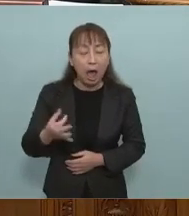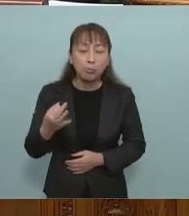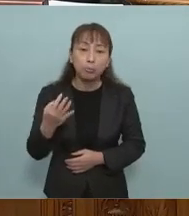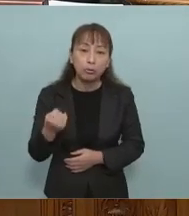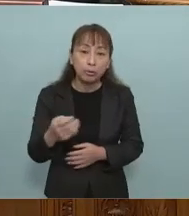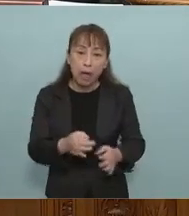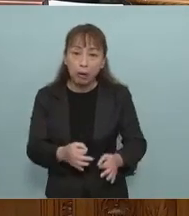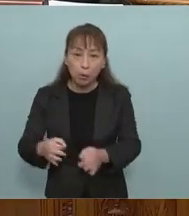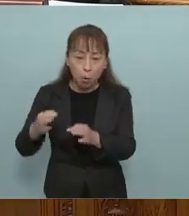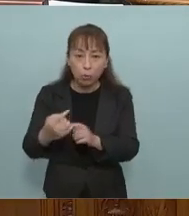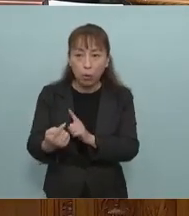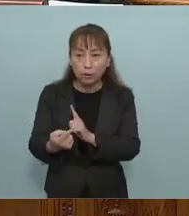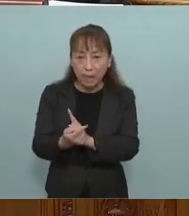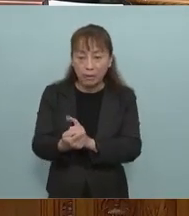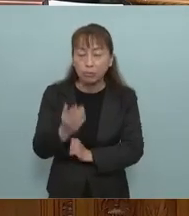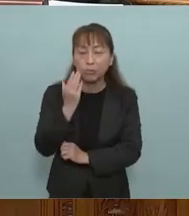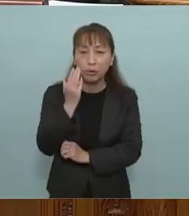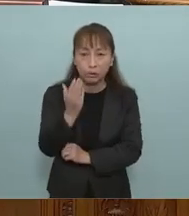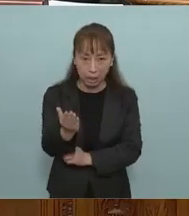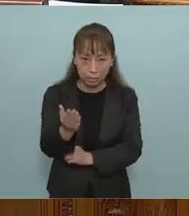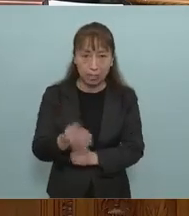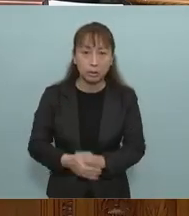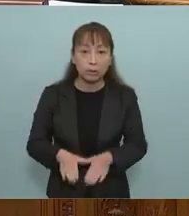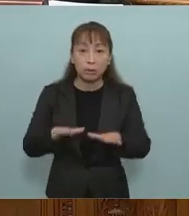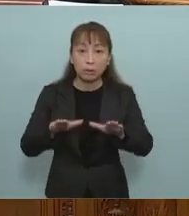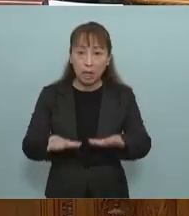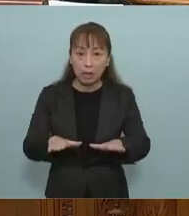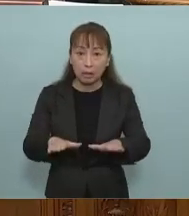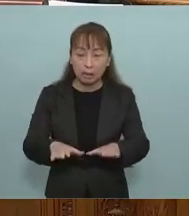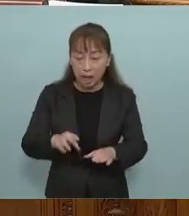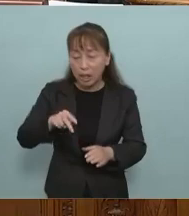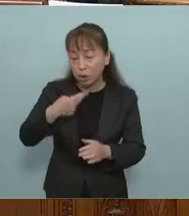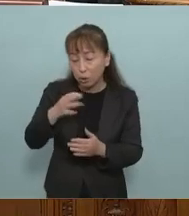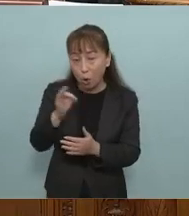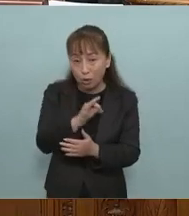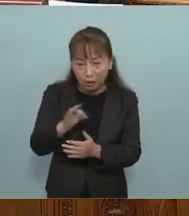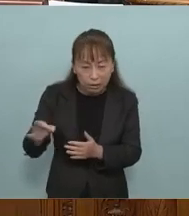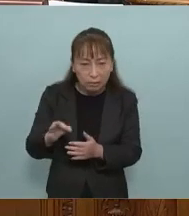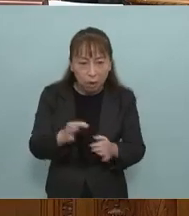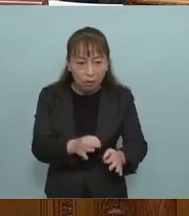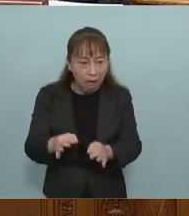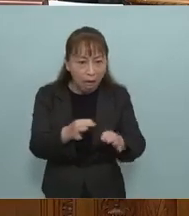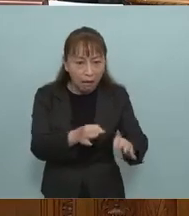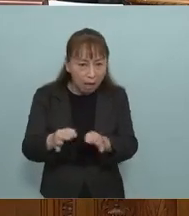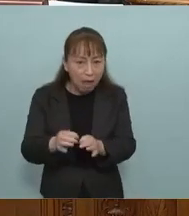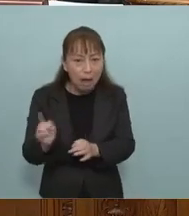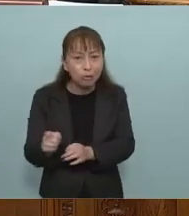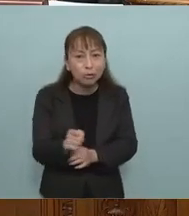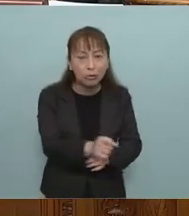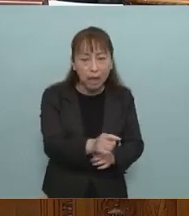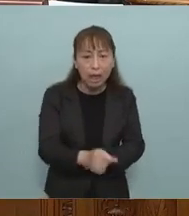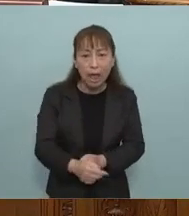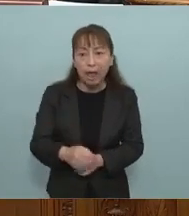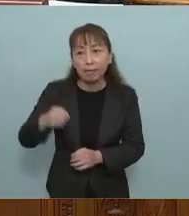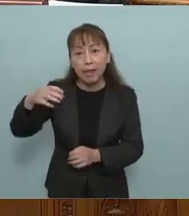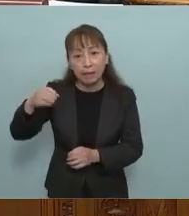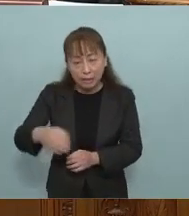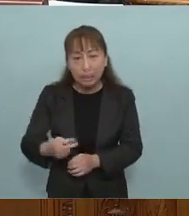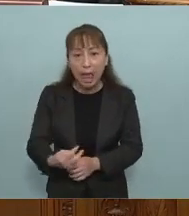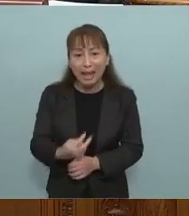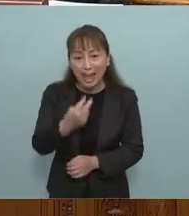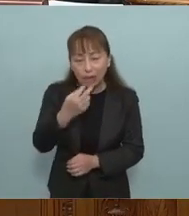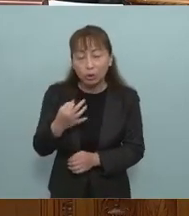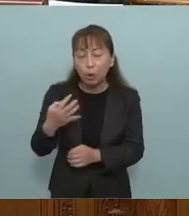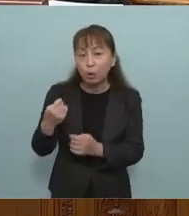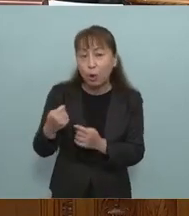策についてお尋ねします。現在、食料品の値上げが相次ぎ、電気・ガス料金は今後も